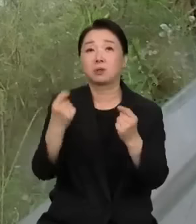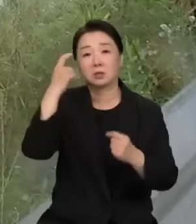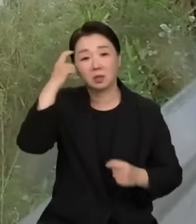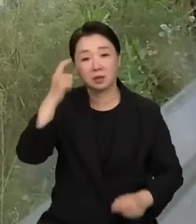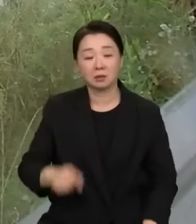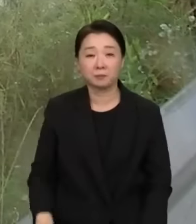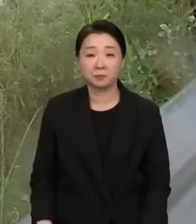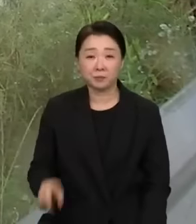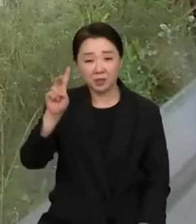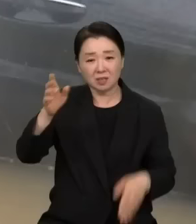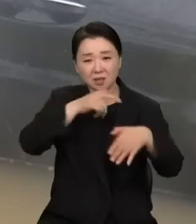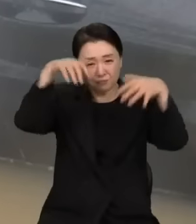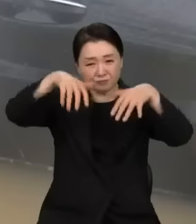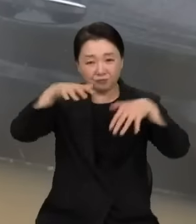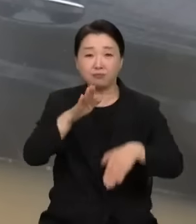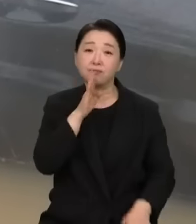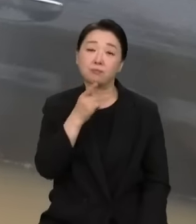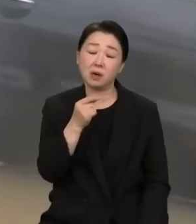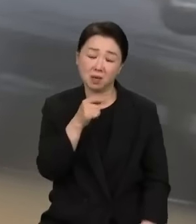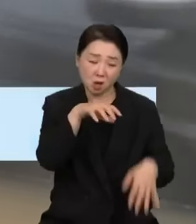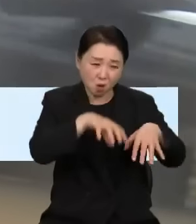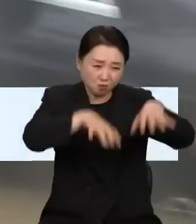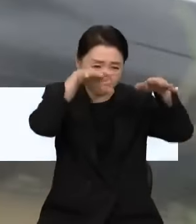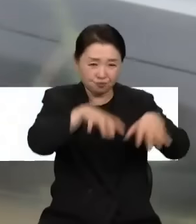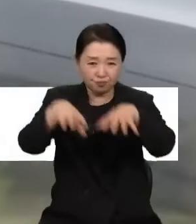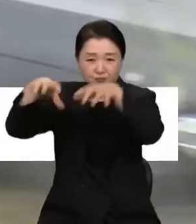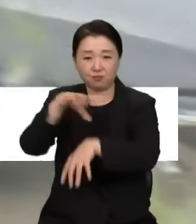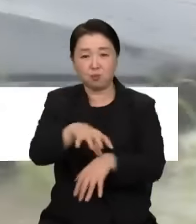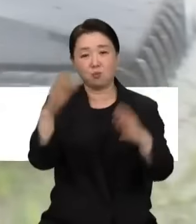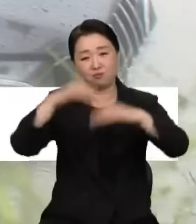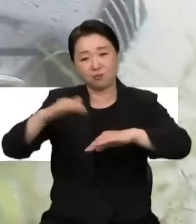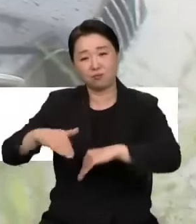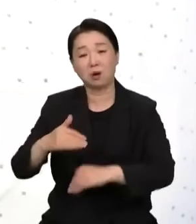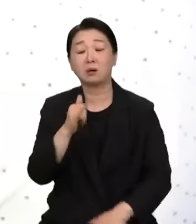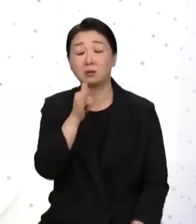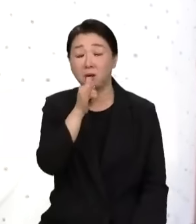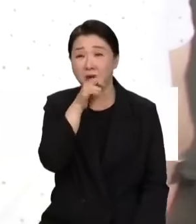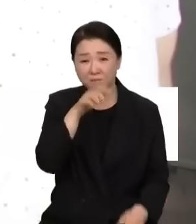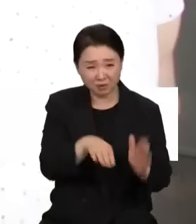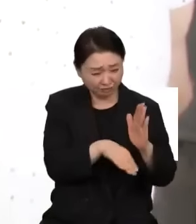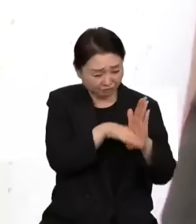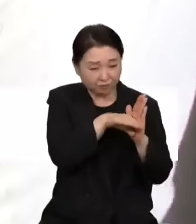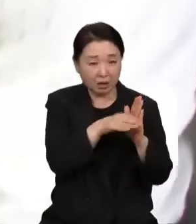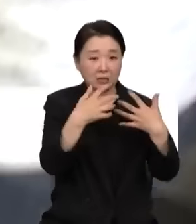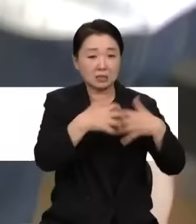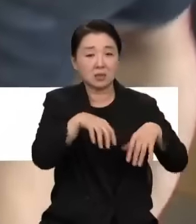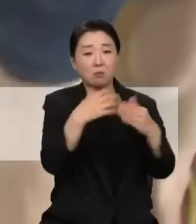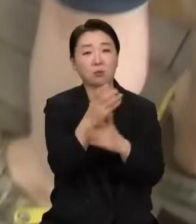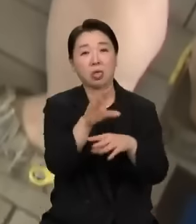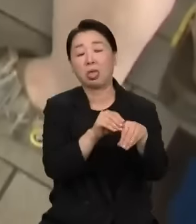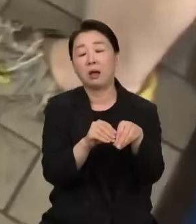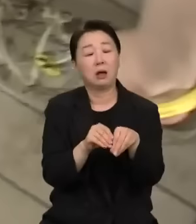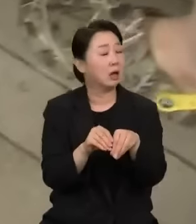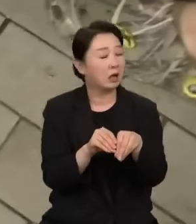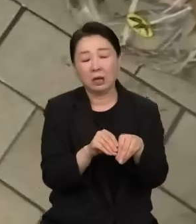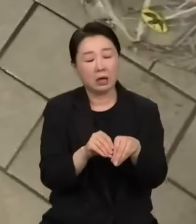생각. 이틀째 쏟아진 폭우에 곳곳이 잠기고 무너졌습니다. 빗물이 들어찬 공장은 기계가 다 젖어 못 쓰게